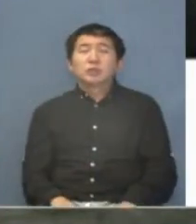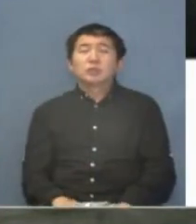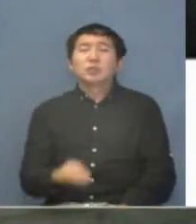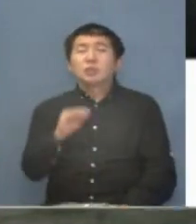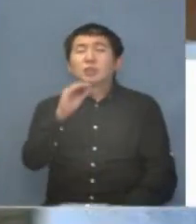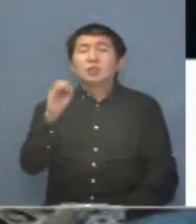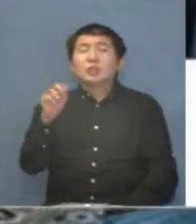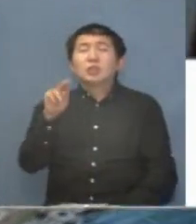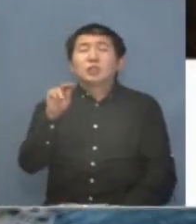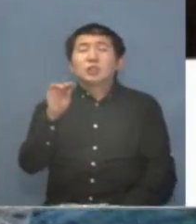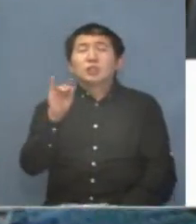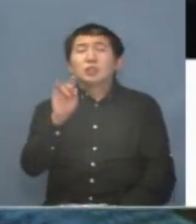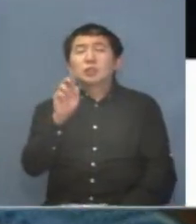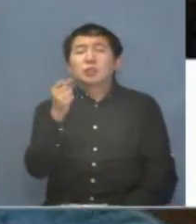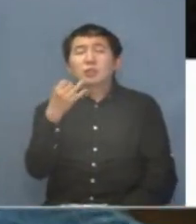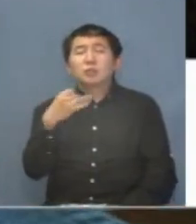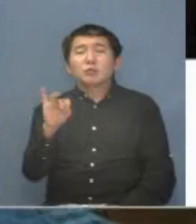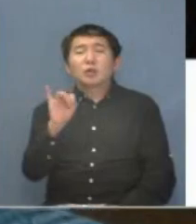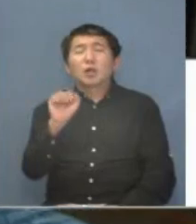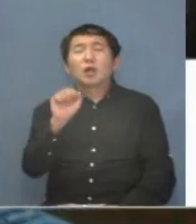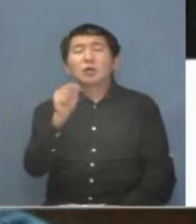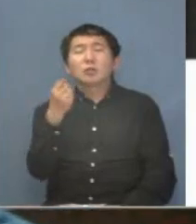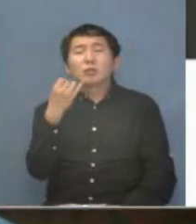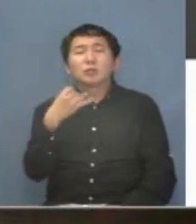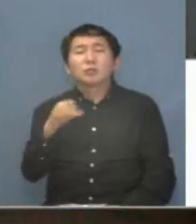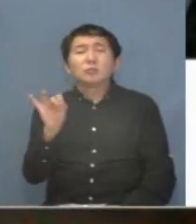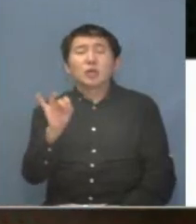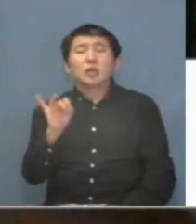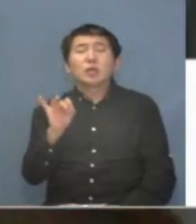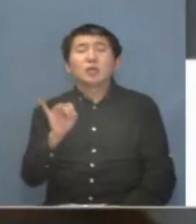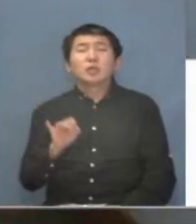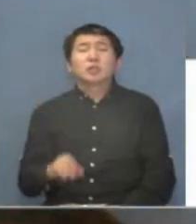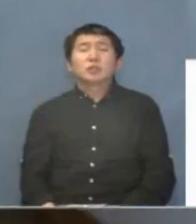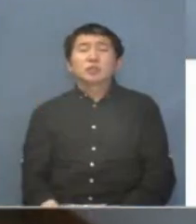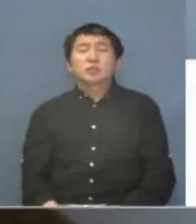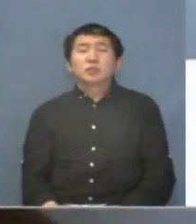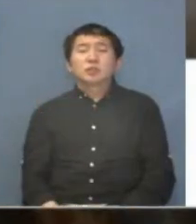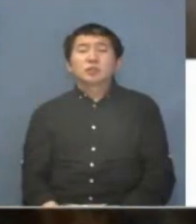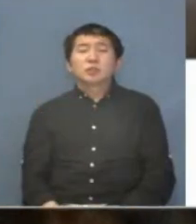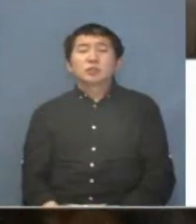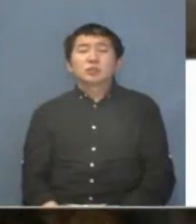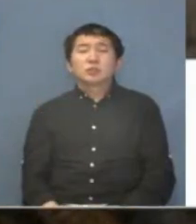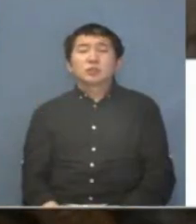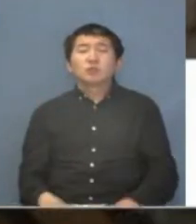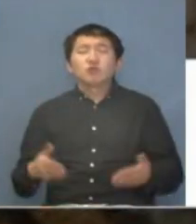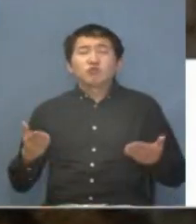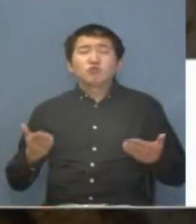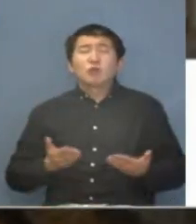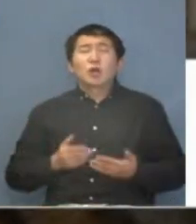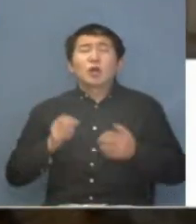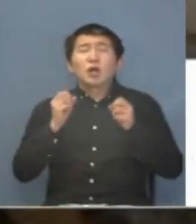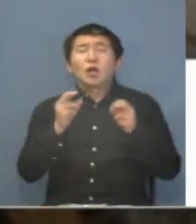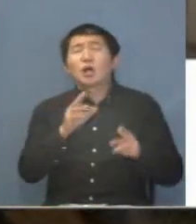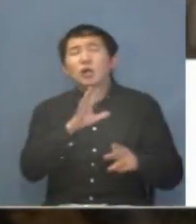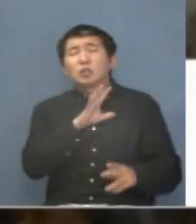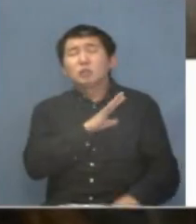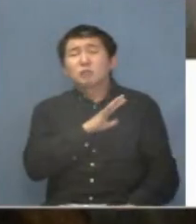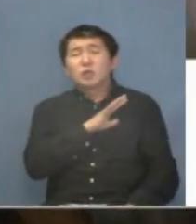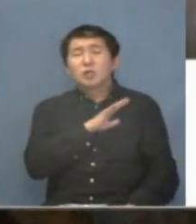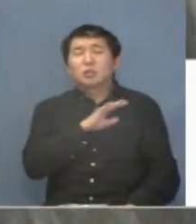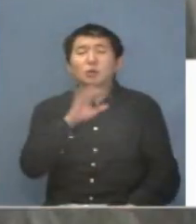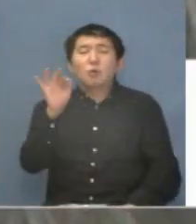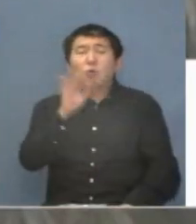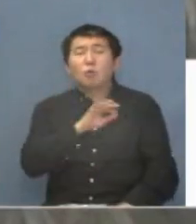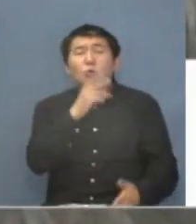көшірме нұсқасы келушілерге таныстырылып, сол заманға ақынның өмір сүрген уақытына шолу жасады. Жас сарбаздар Абайдың өмірі мен шығармашылығы